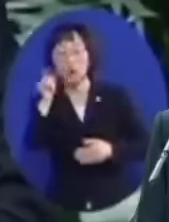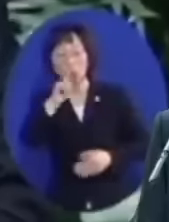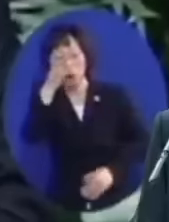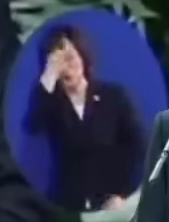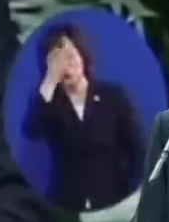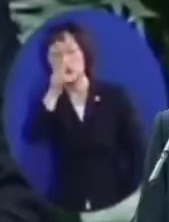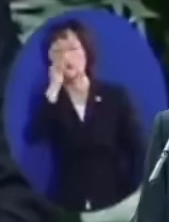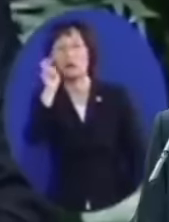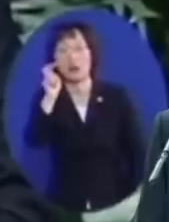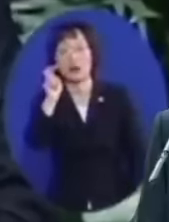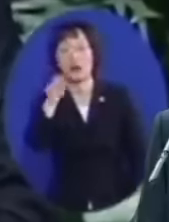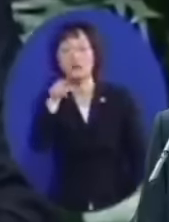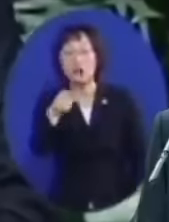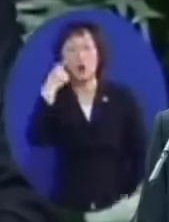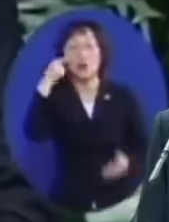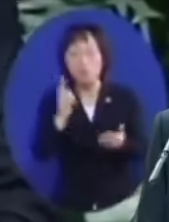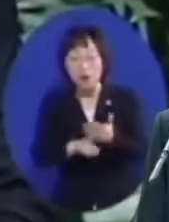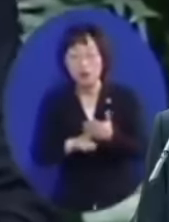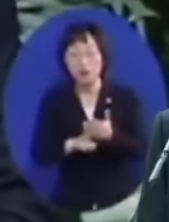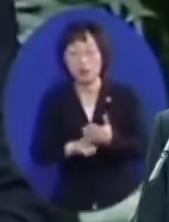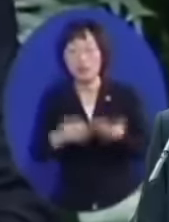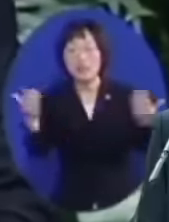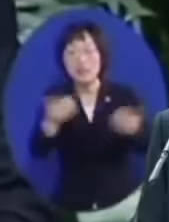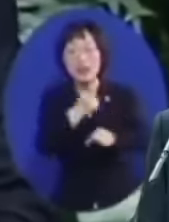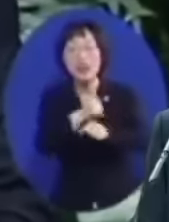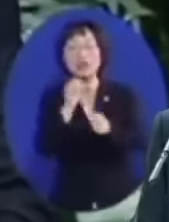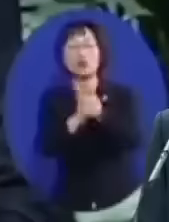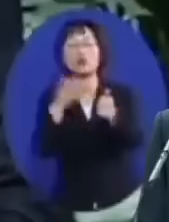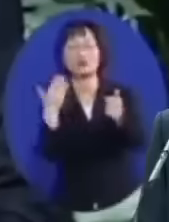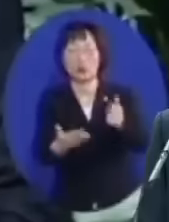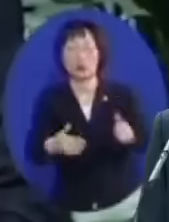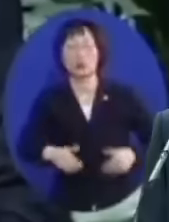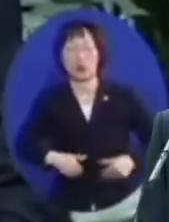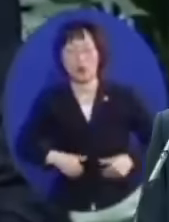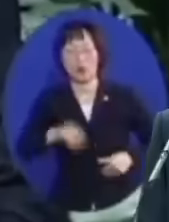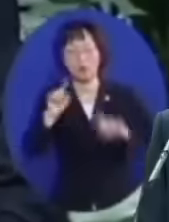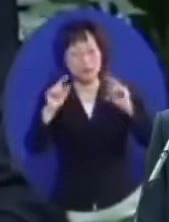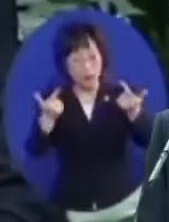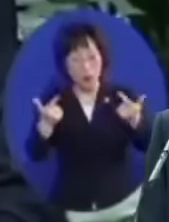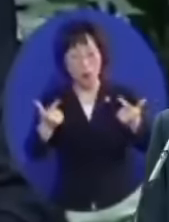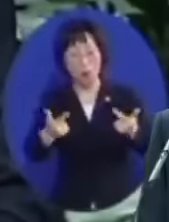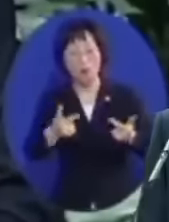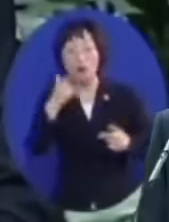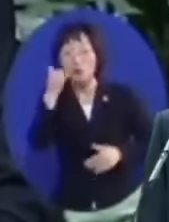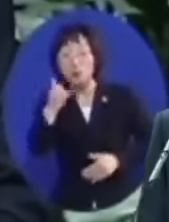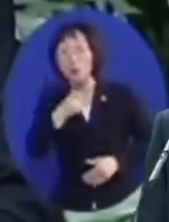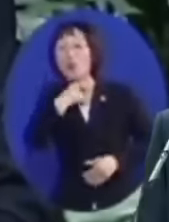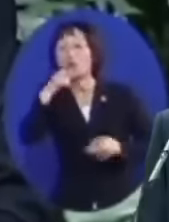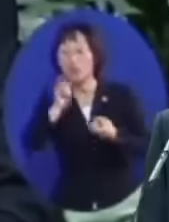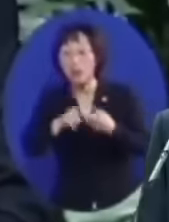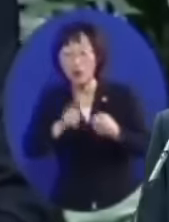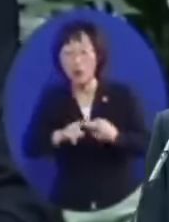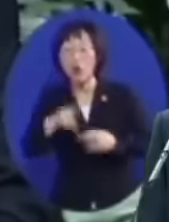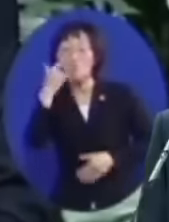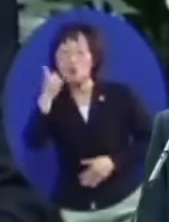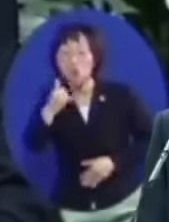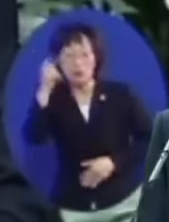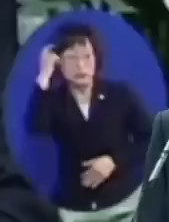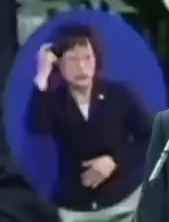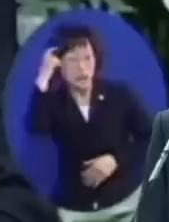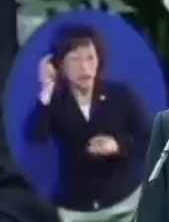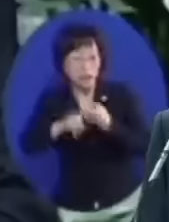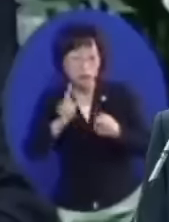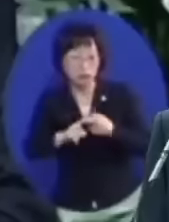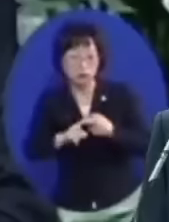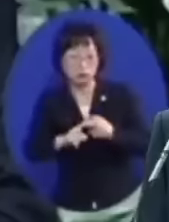있습니다. 그것을 발견해서 일을 하도록 해야지요. 그러지 않고 부모의 소원대로, 부모의 계획대로